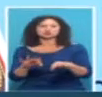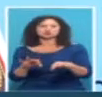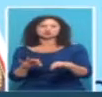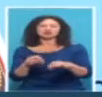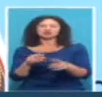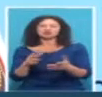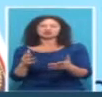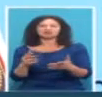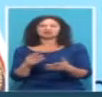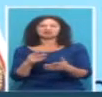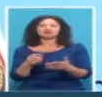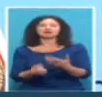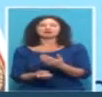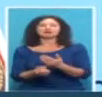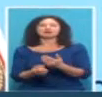автомашину.